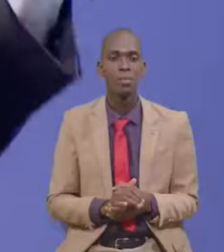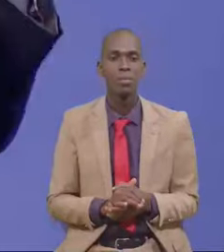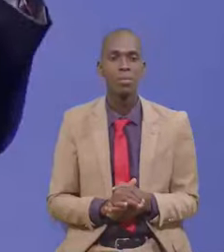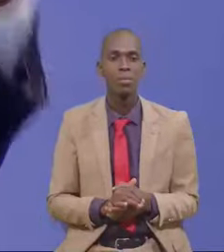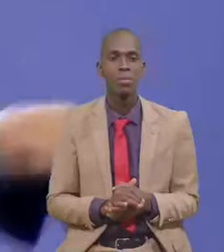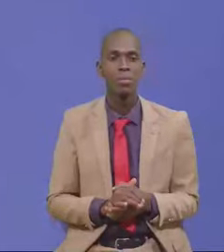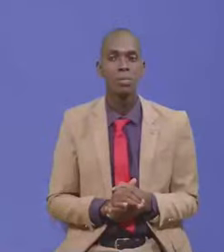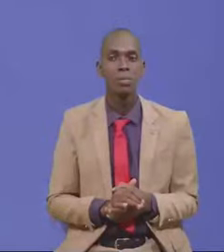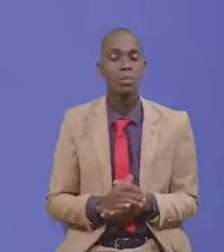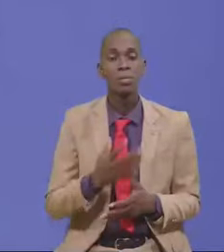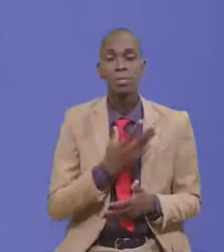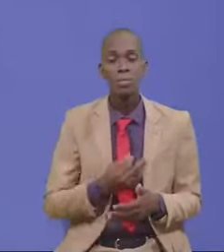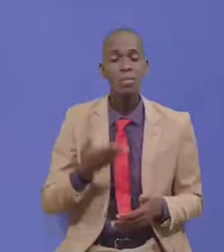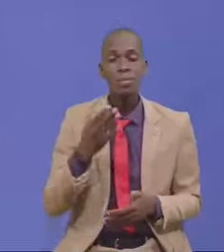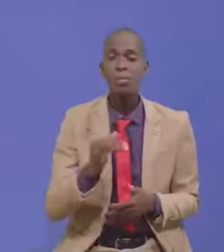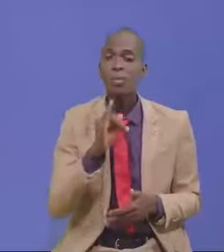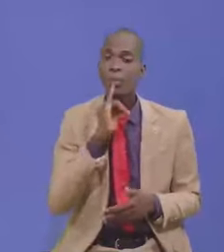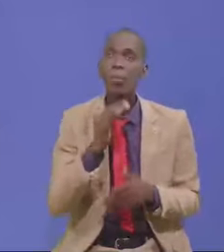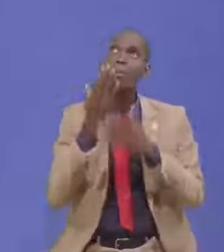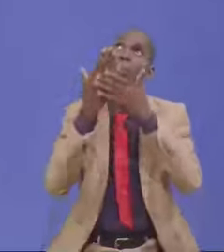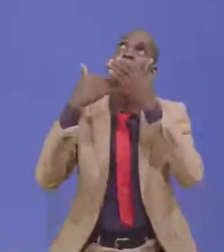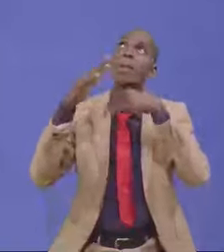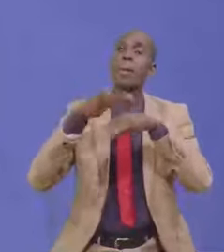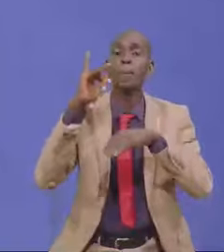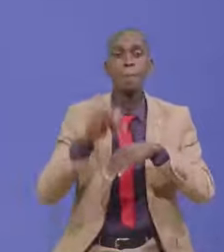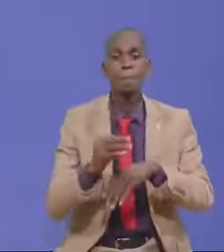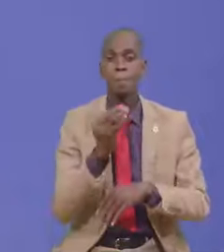Il y a le repas céleste.